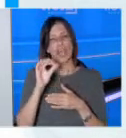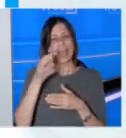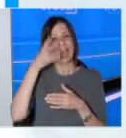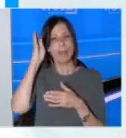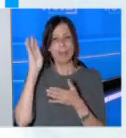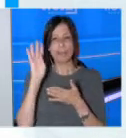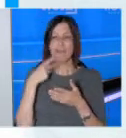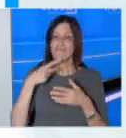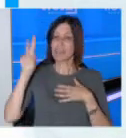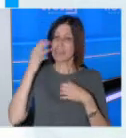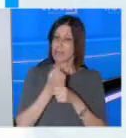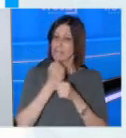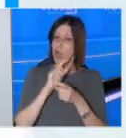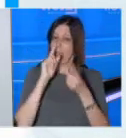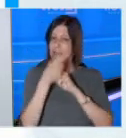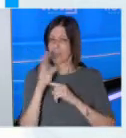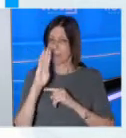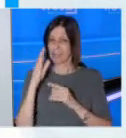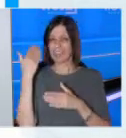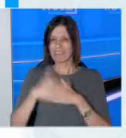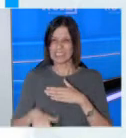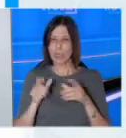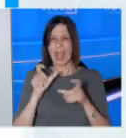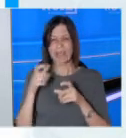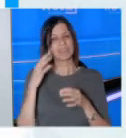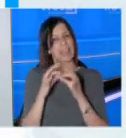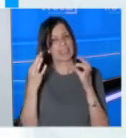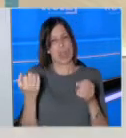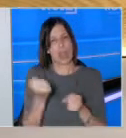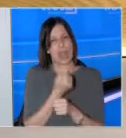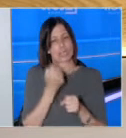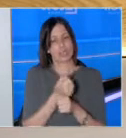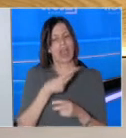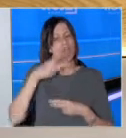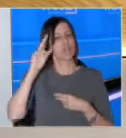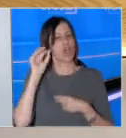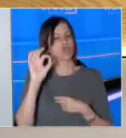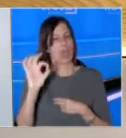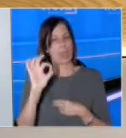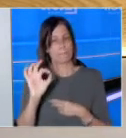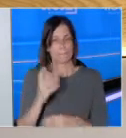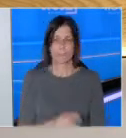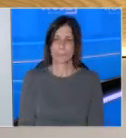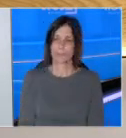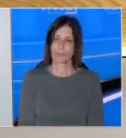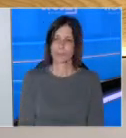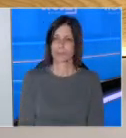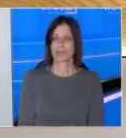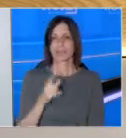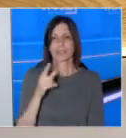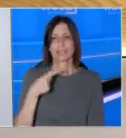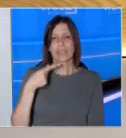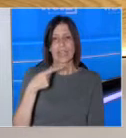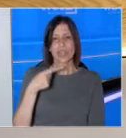לפעול להחלפת נתניהו, תפסיקו להחרים ותתחילו לקיים את הבטחתכם. גדעון סער, יושב ראש תקווה